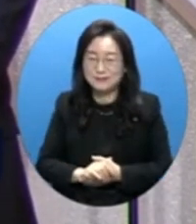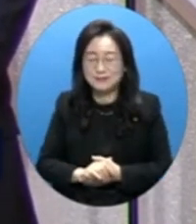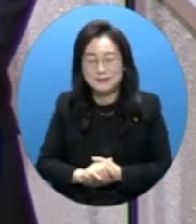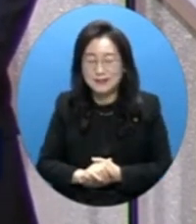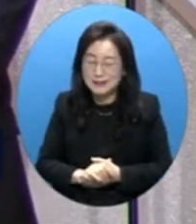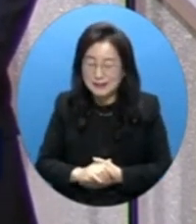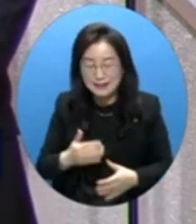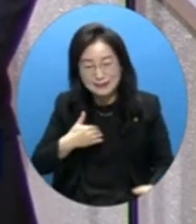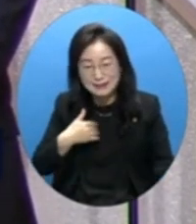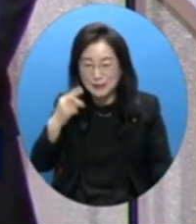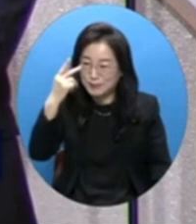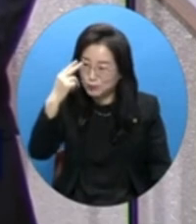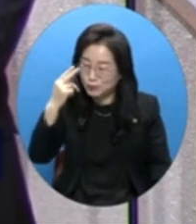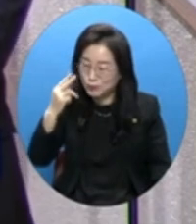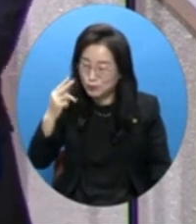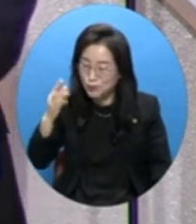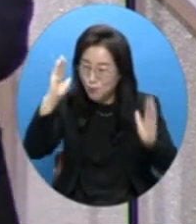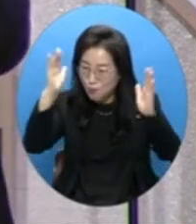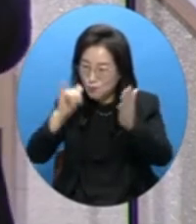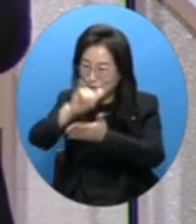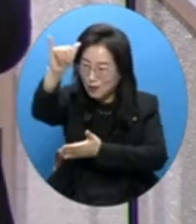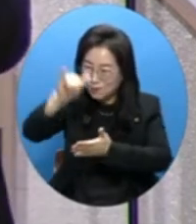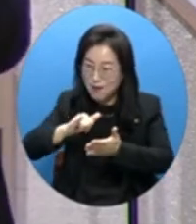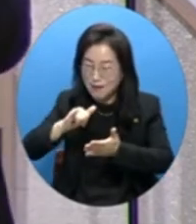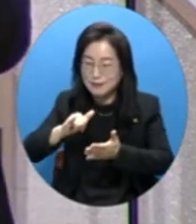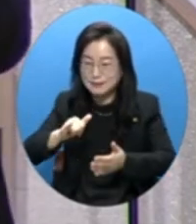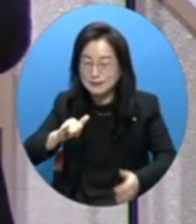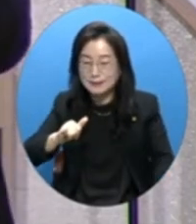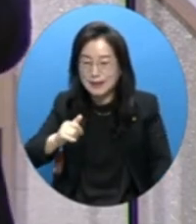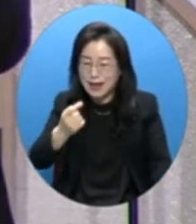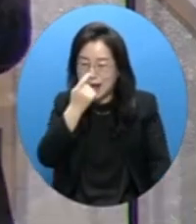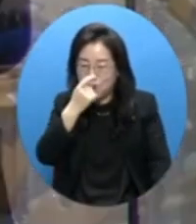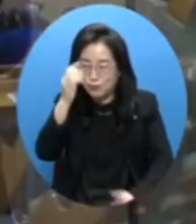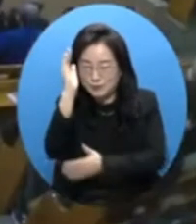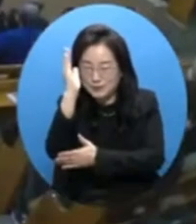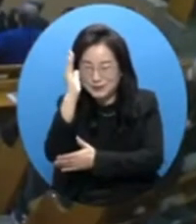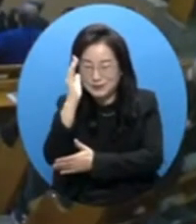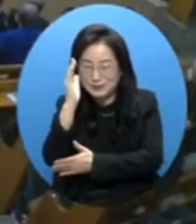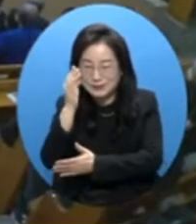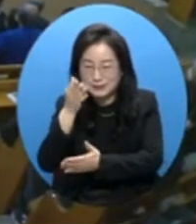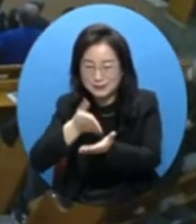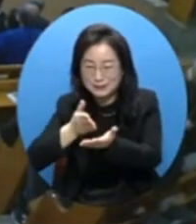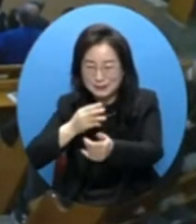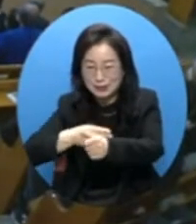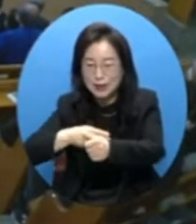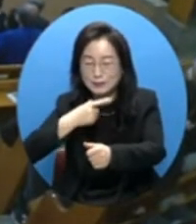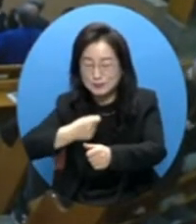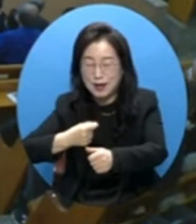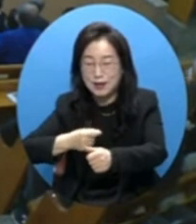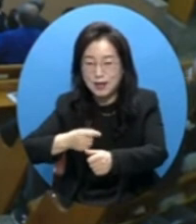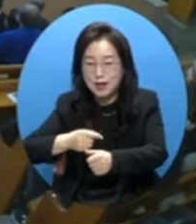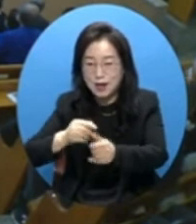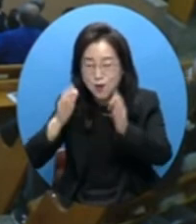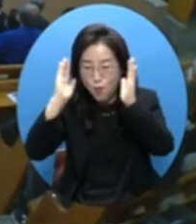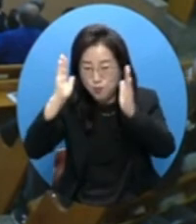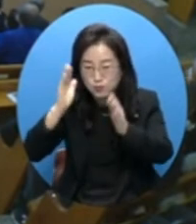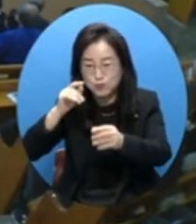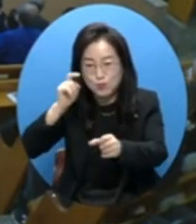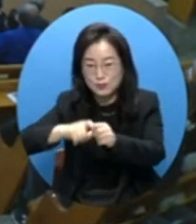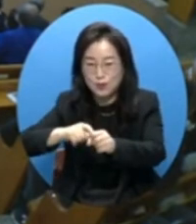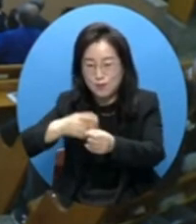그래갖고 내가 미국에 유학 갔다 와가지고 내가 이제 학원 강사를 해야 되겠다 하고 유학비 말을 위해서 열심히